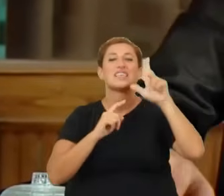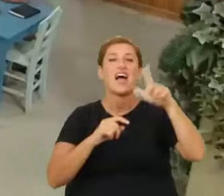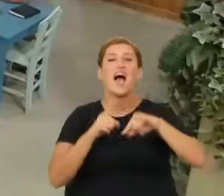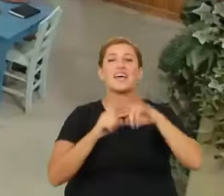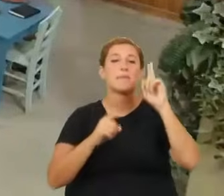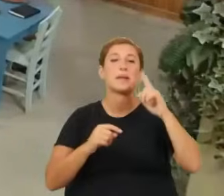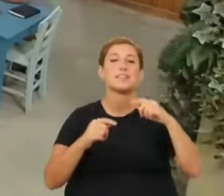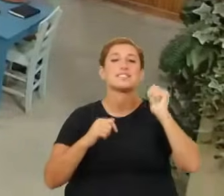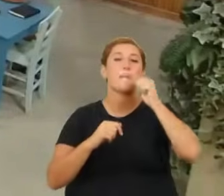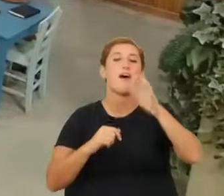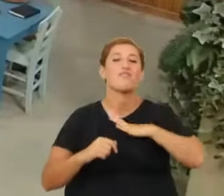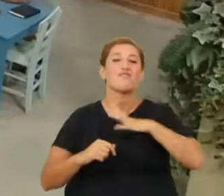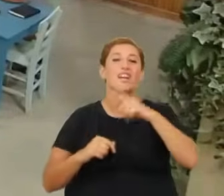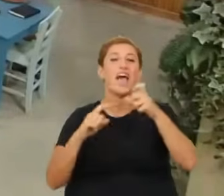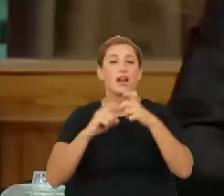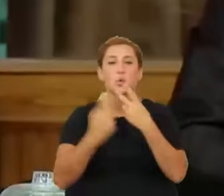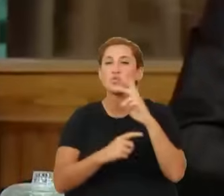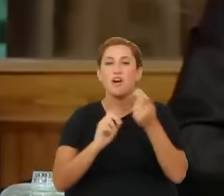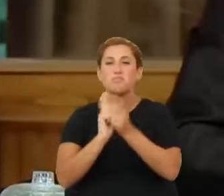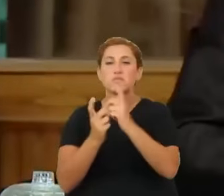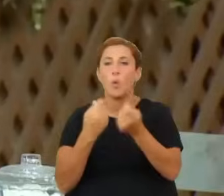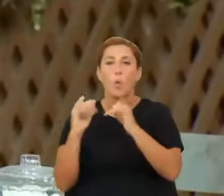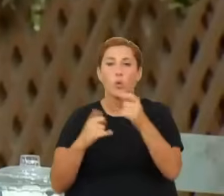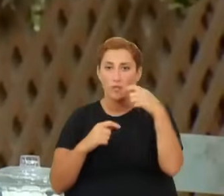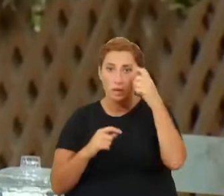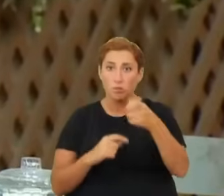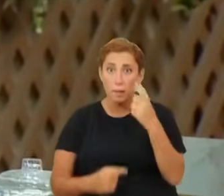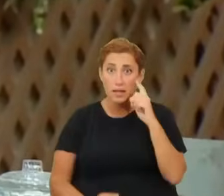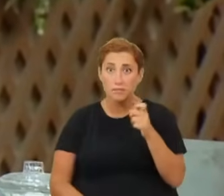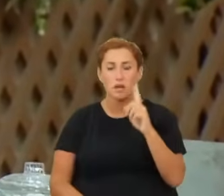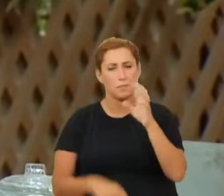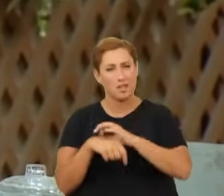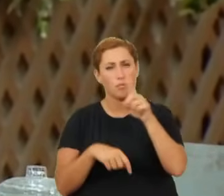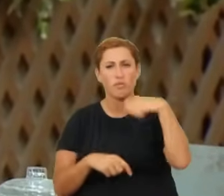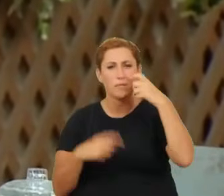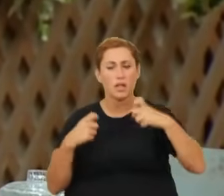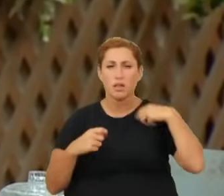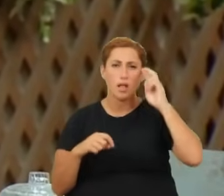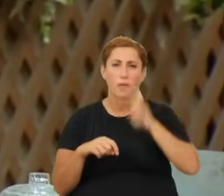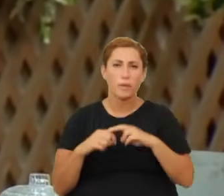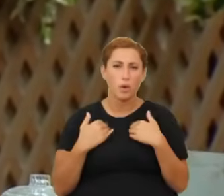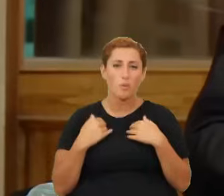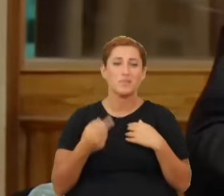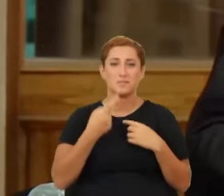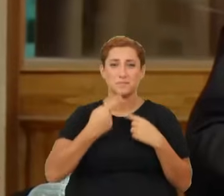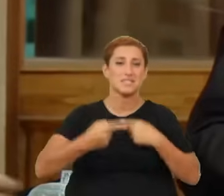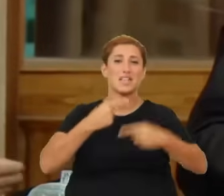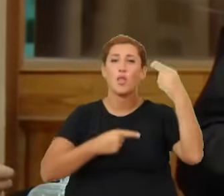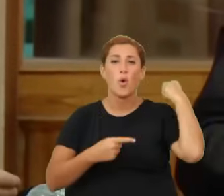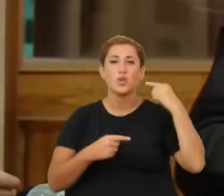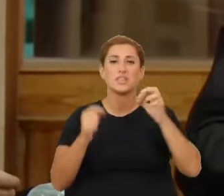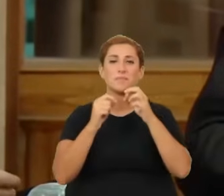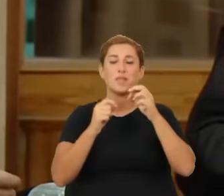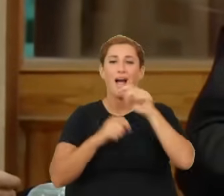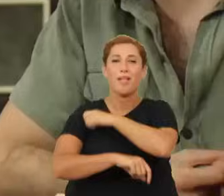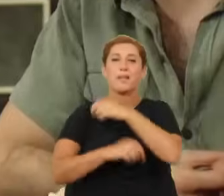filmi var. Gence Erkal, Erkan Yücel falan oynuyor. Bulabilir misin o filmi? Bir dakika ya, bu filmi nereden hatırlıyorum ben? Abi geçen sene işte